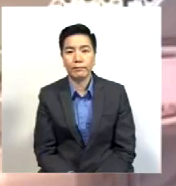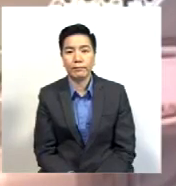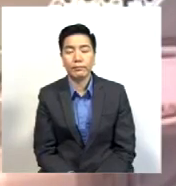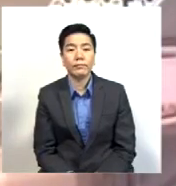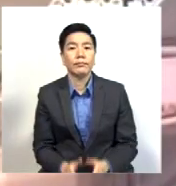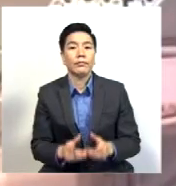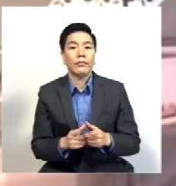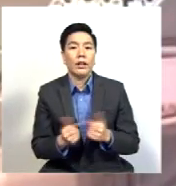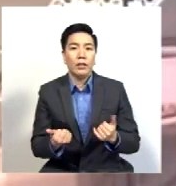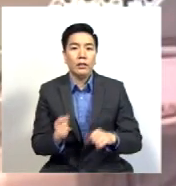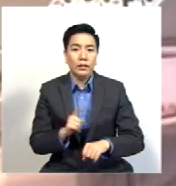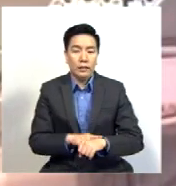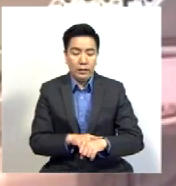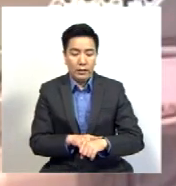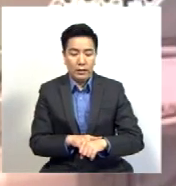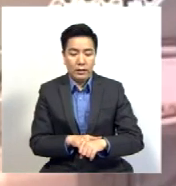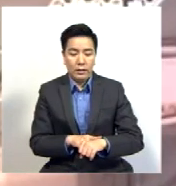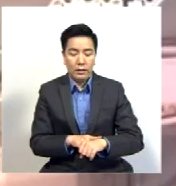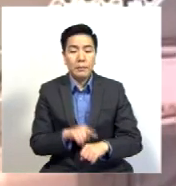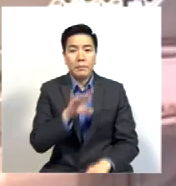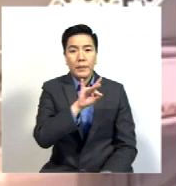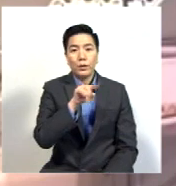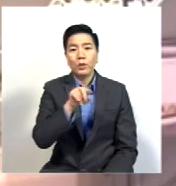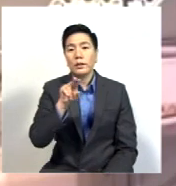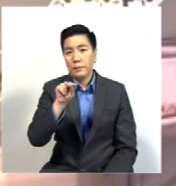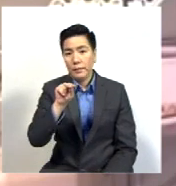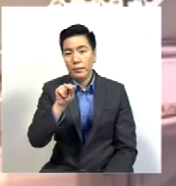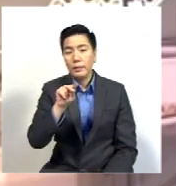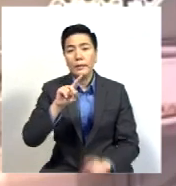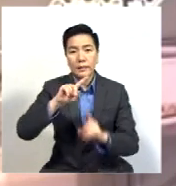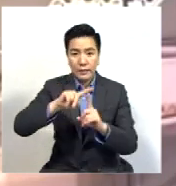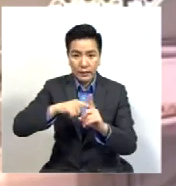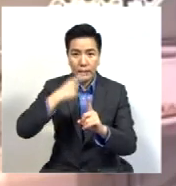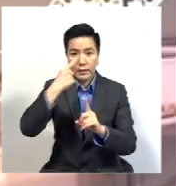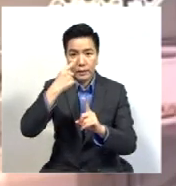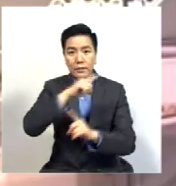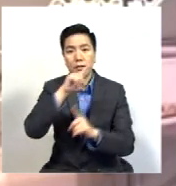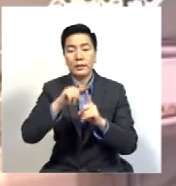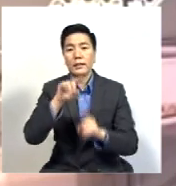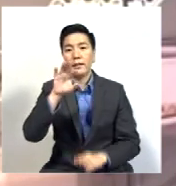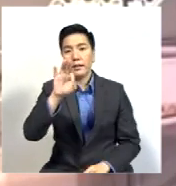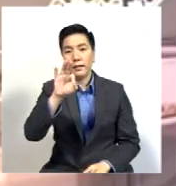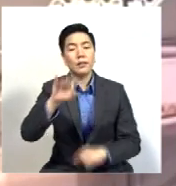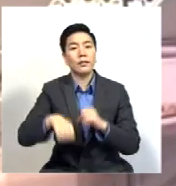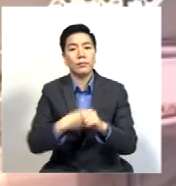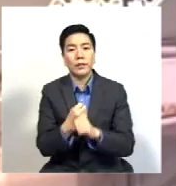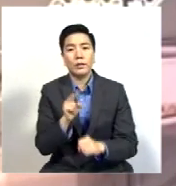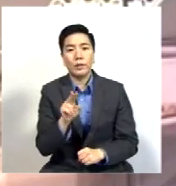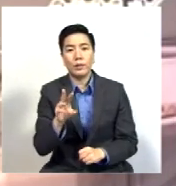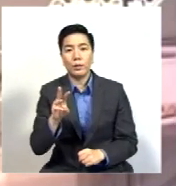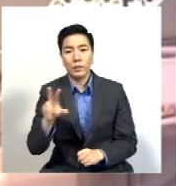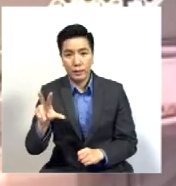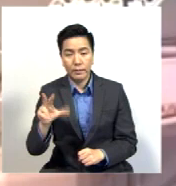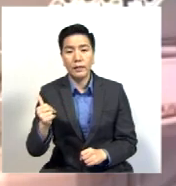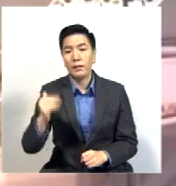คดีนี้นะครับเกิดขึ้นเมื่อเวลา 20:30 นะฮะของวันที่9มกราคม2563เจ้าหน้า